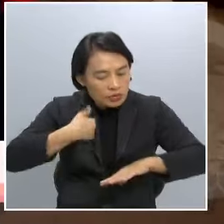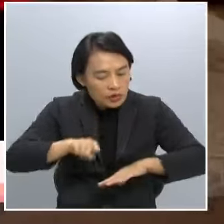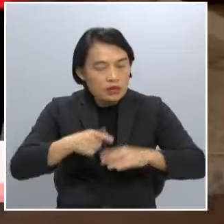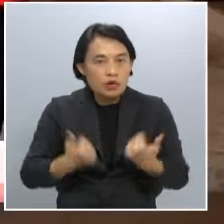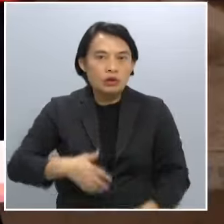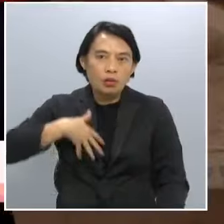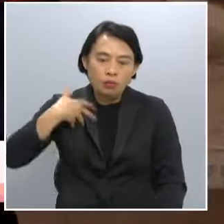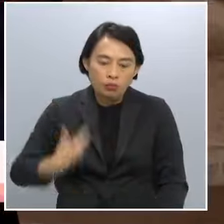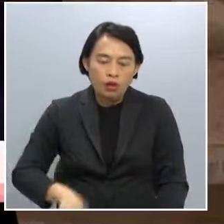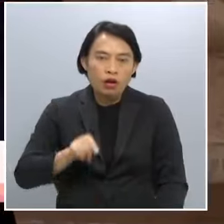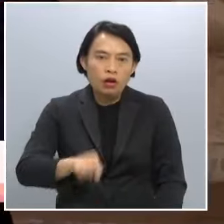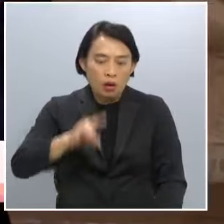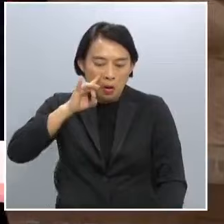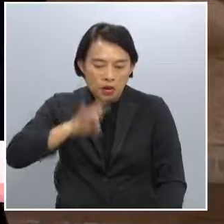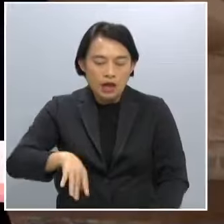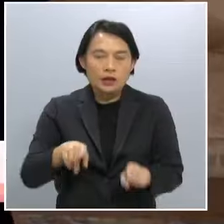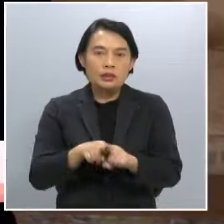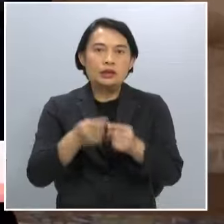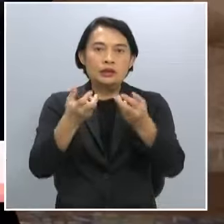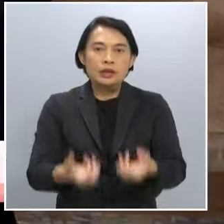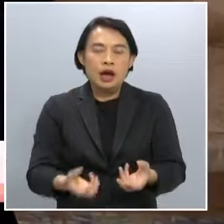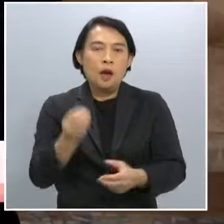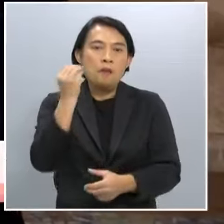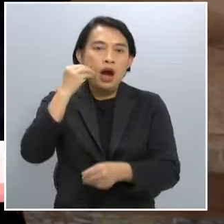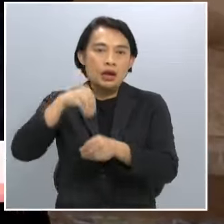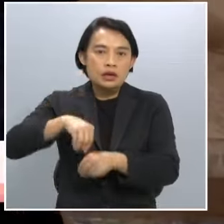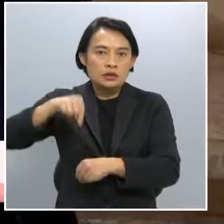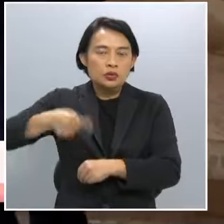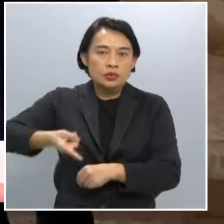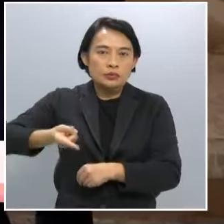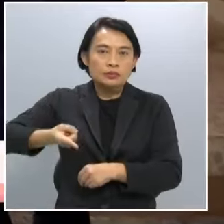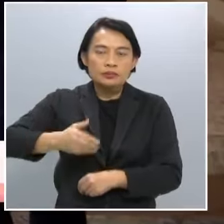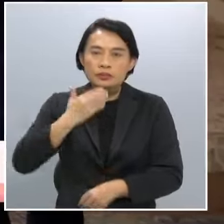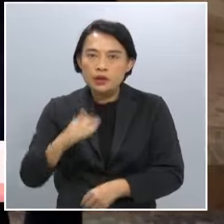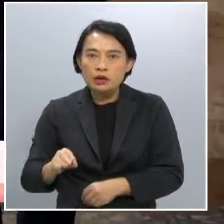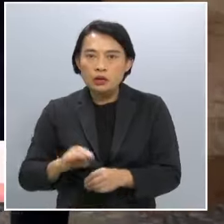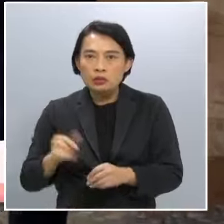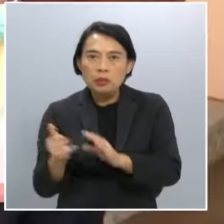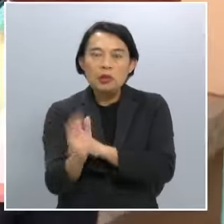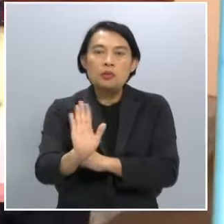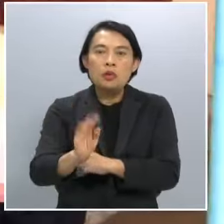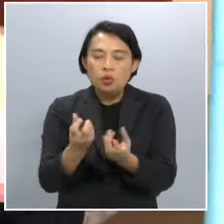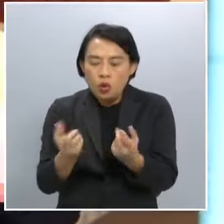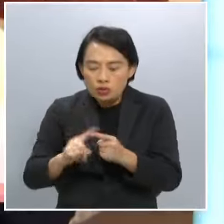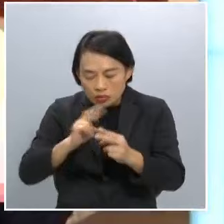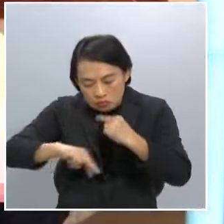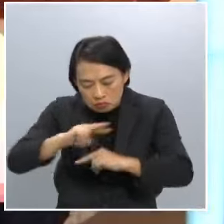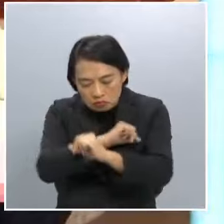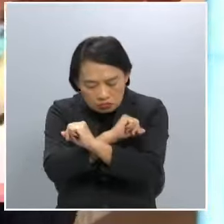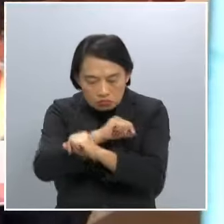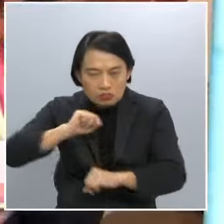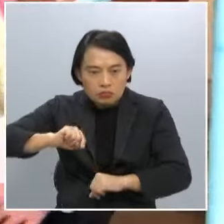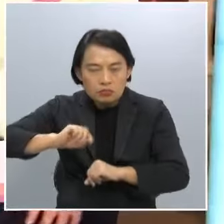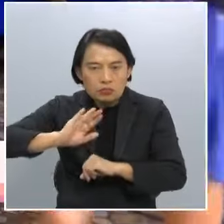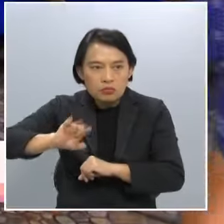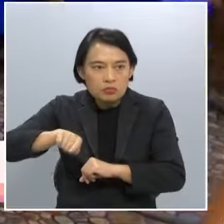พ้กันนะครับและตัวเองเนี่ยก็ไม่กล้าที่จะทิ้งบ้านไปไหนนะฮะก็ต้องอยู่ปักหลักอยู่ที่บ้านเฝ้าทรัพย์สินสิ่งของมีค่านะครับแล้วก็ต้องอา